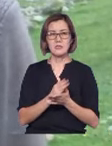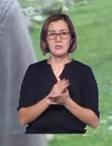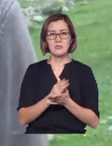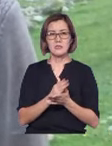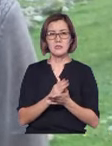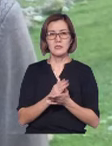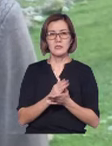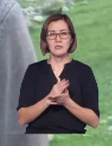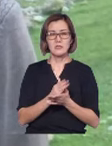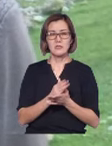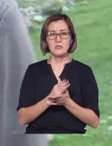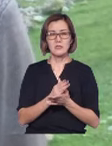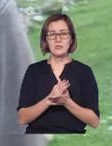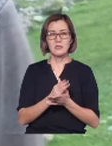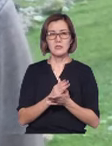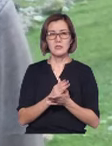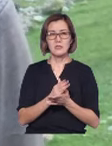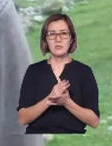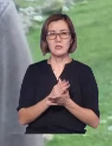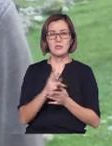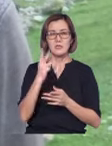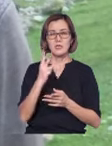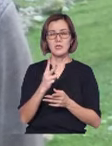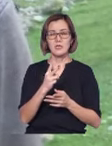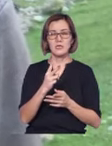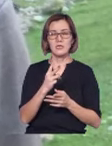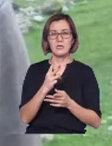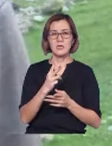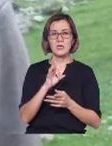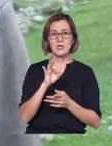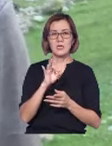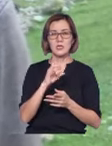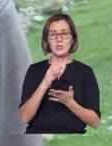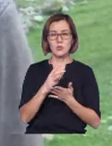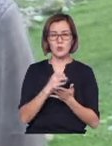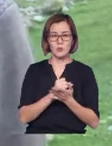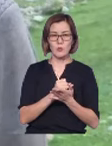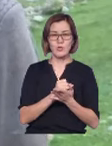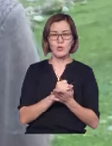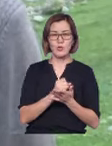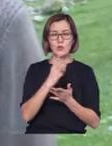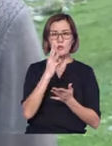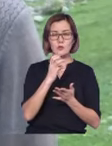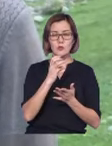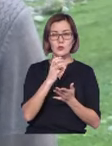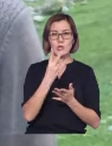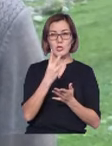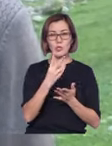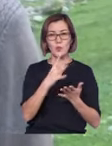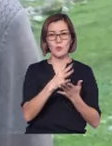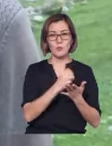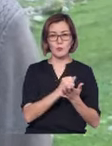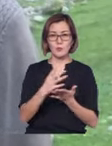резервуар, 2 резервуар. 300-ден екеу қойлады, сборны. Біріншісі астындағы маңайды қойлады, содан